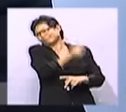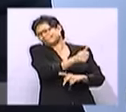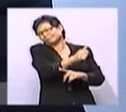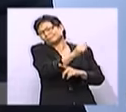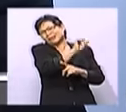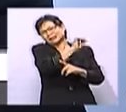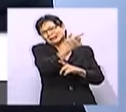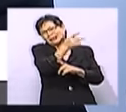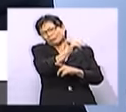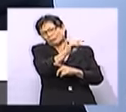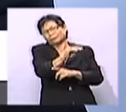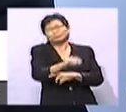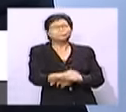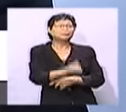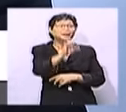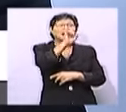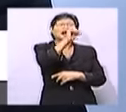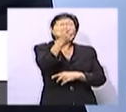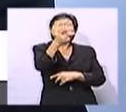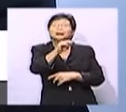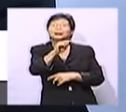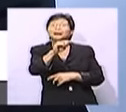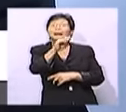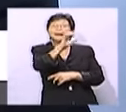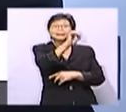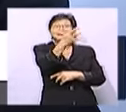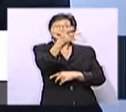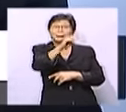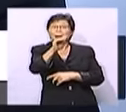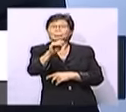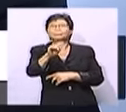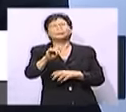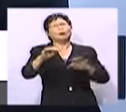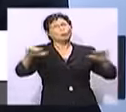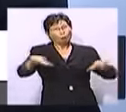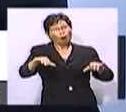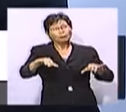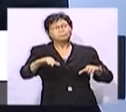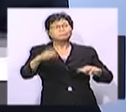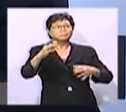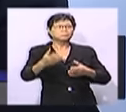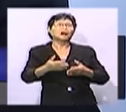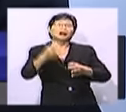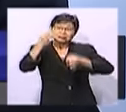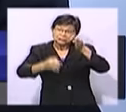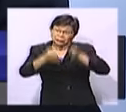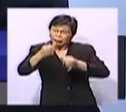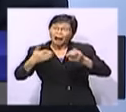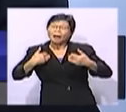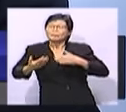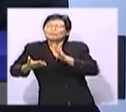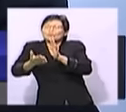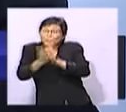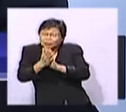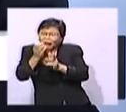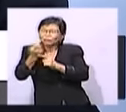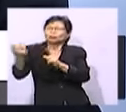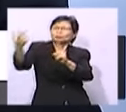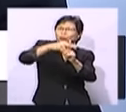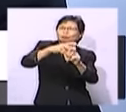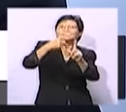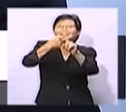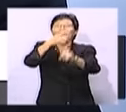Apa yang SKM akan buat adalah setakat membantu sekiranya ada permohonan atau permintaan daripada pihak